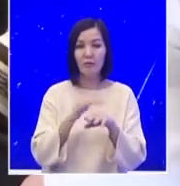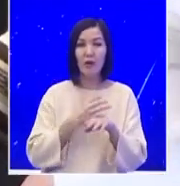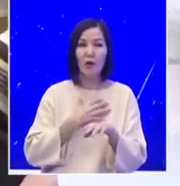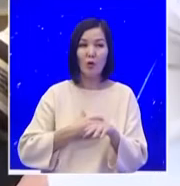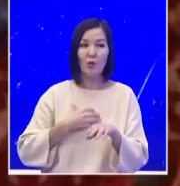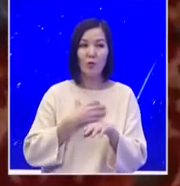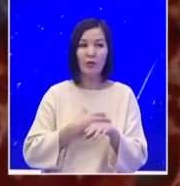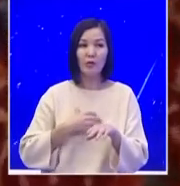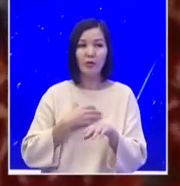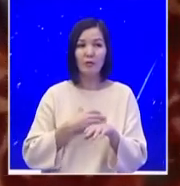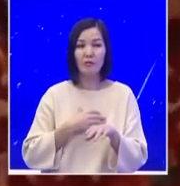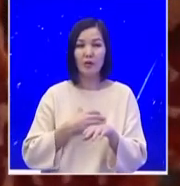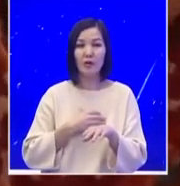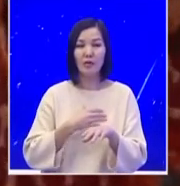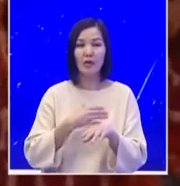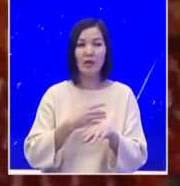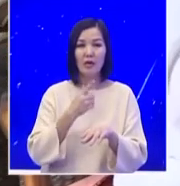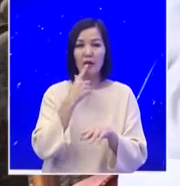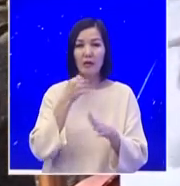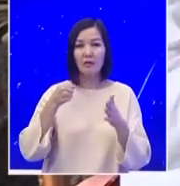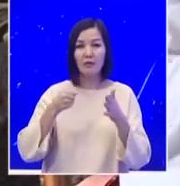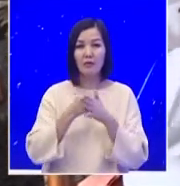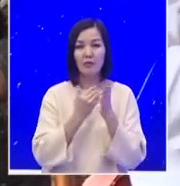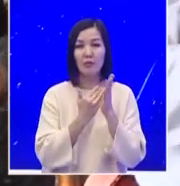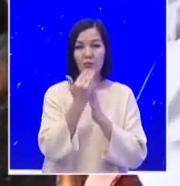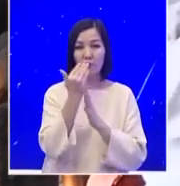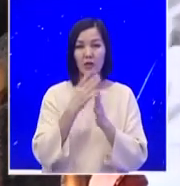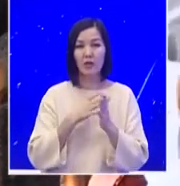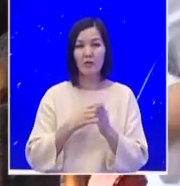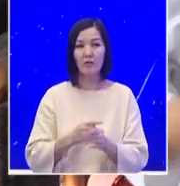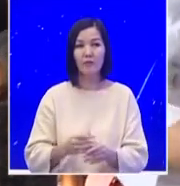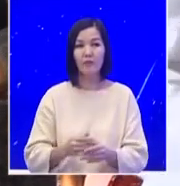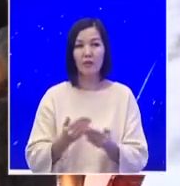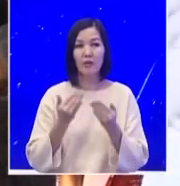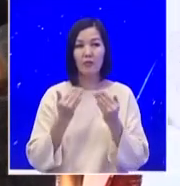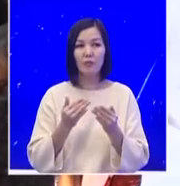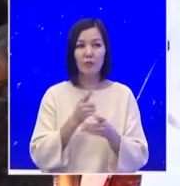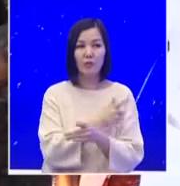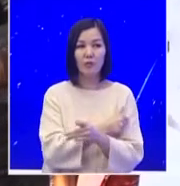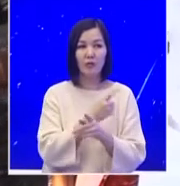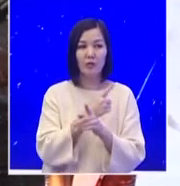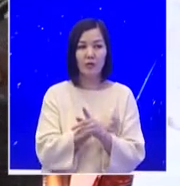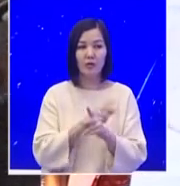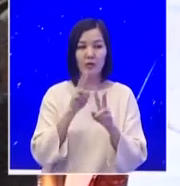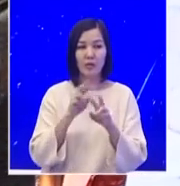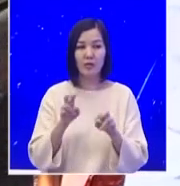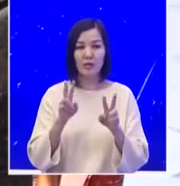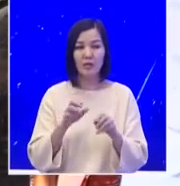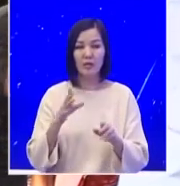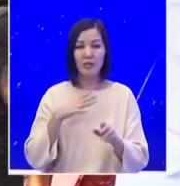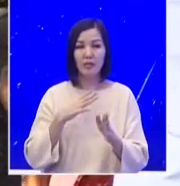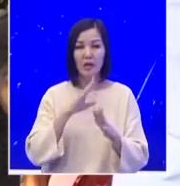ма, әйтеуір қанғысы ма жоғары болды. Апа, сіздің давлениеңіз бүгін 160-80 болып тұр. Ертең таңертеңге анализ